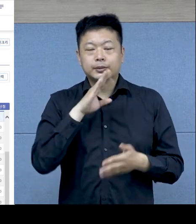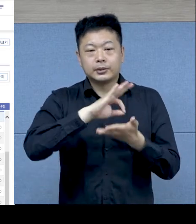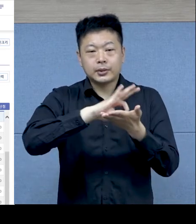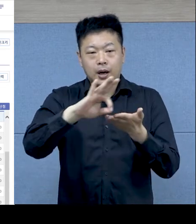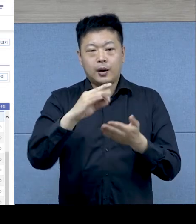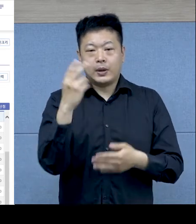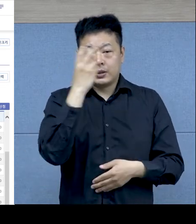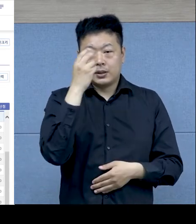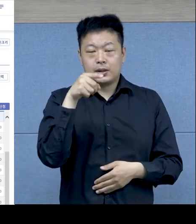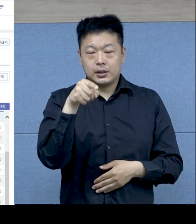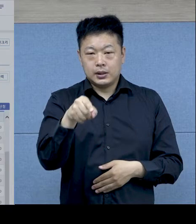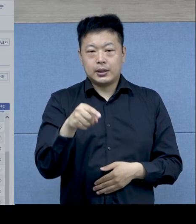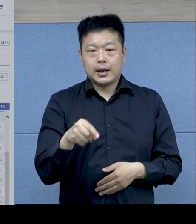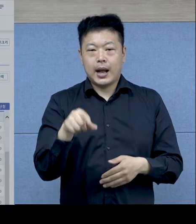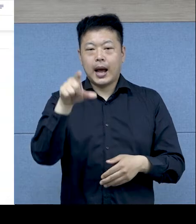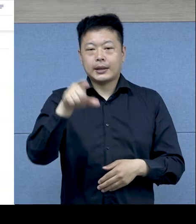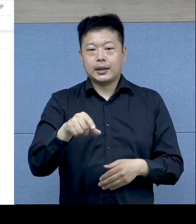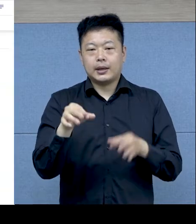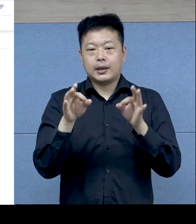집행관리에서